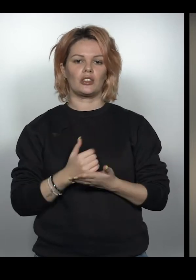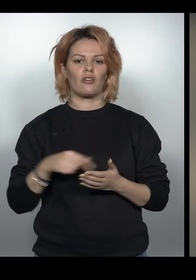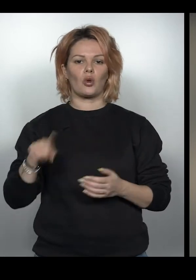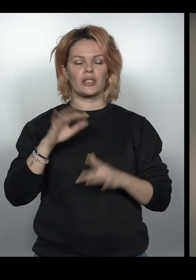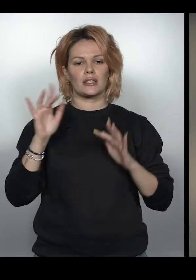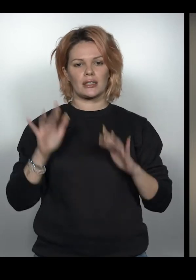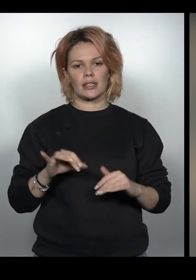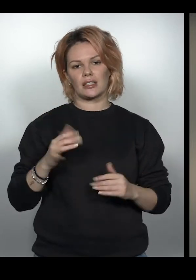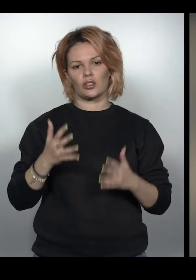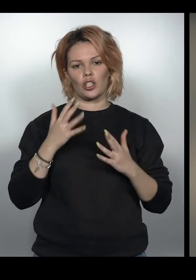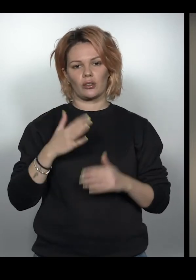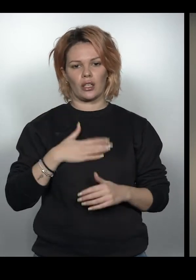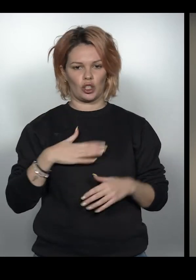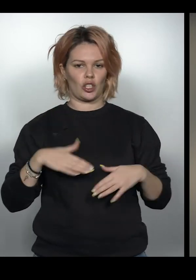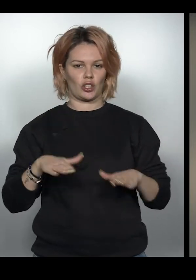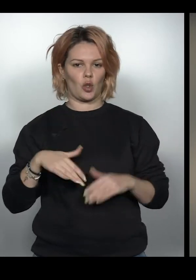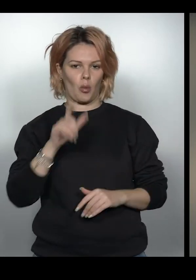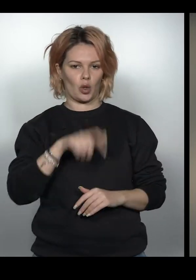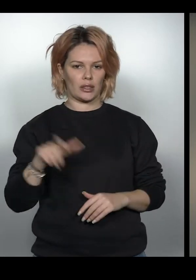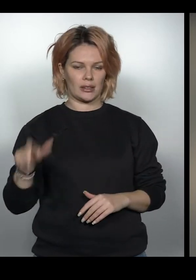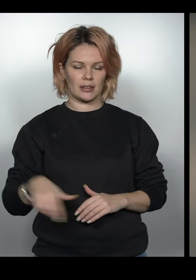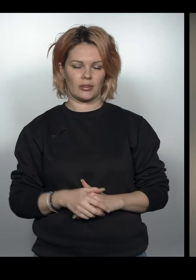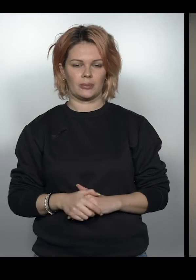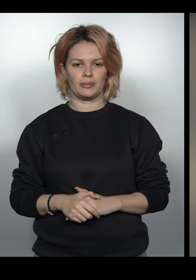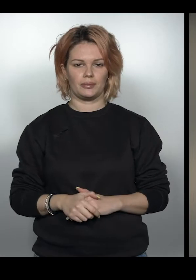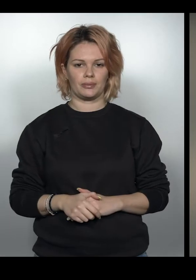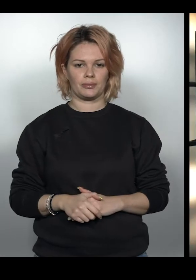вони сніг та, звичайно, наших бордистів.